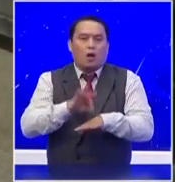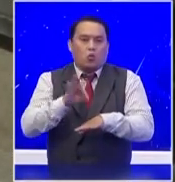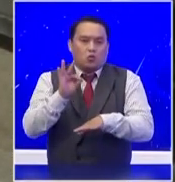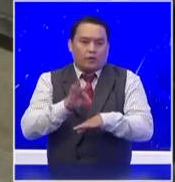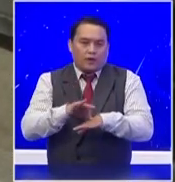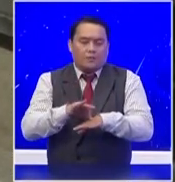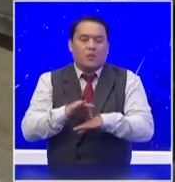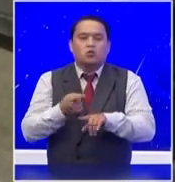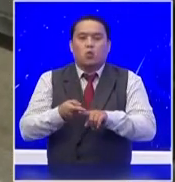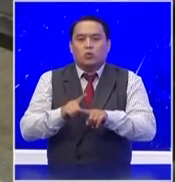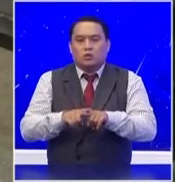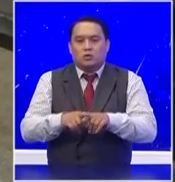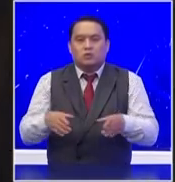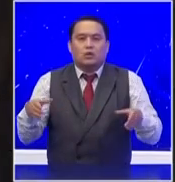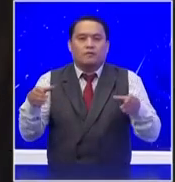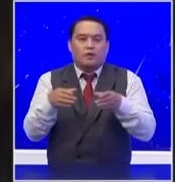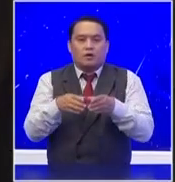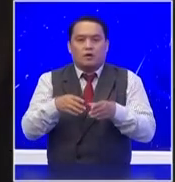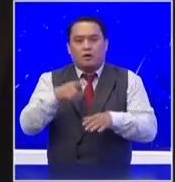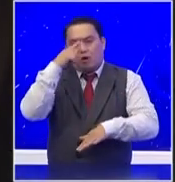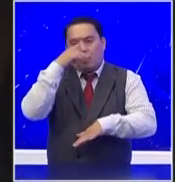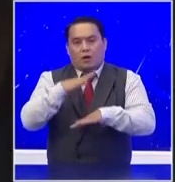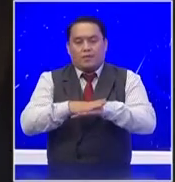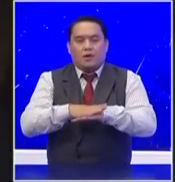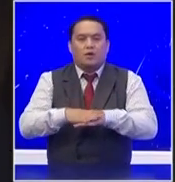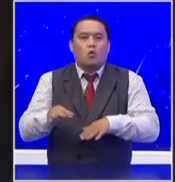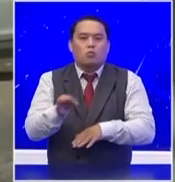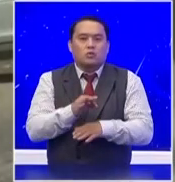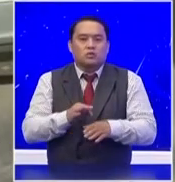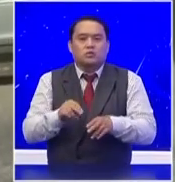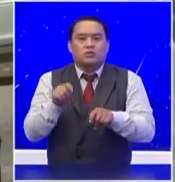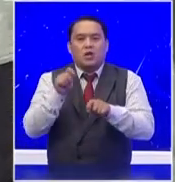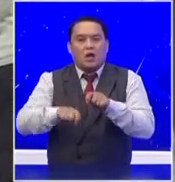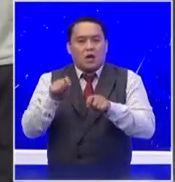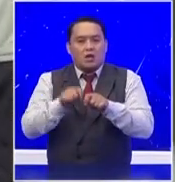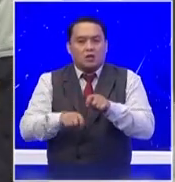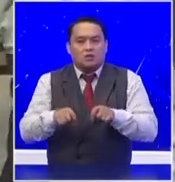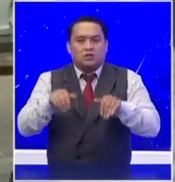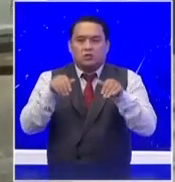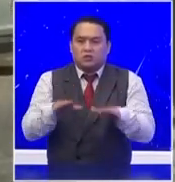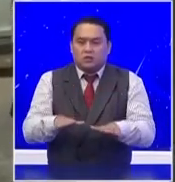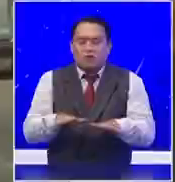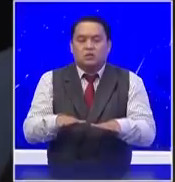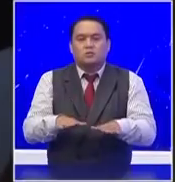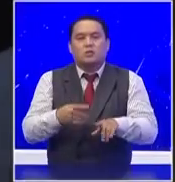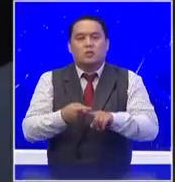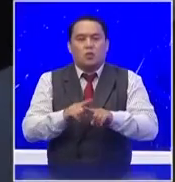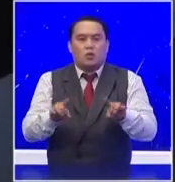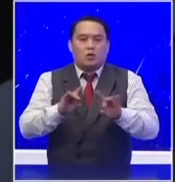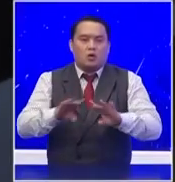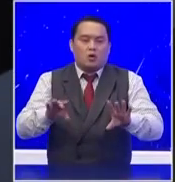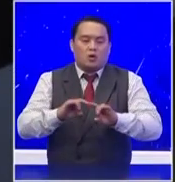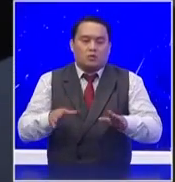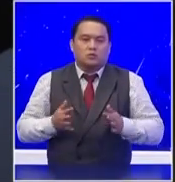көрінеді. Амалсыздан жиналып, Амандық Баталыпқа хат жазыпты. Канал құрылысын тексертіп, тиісті шешім шығартып берсе дейді. Бар